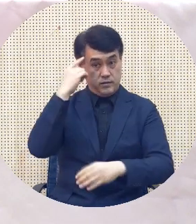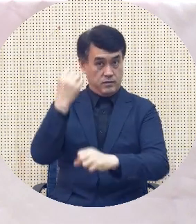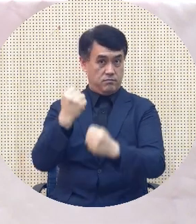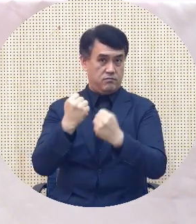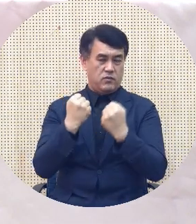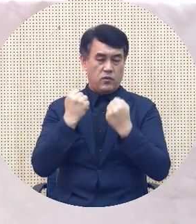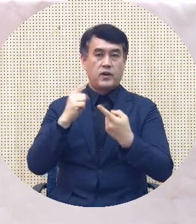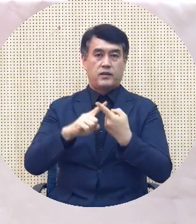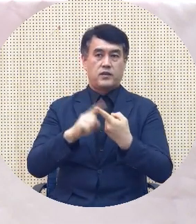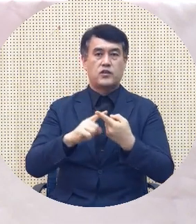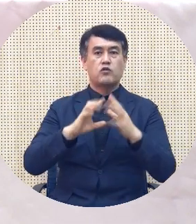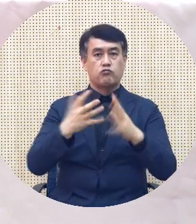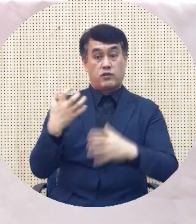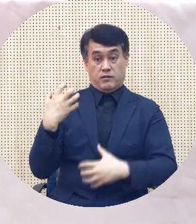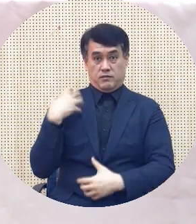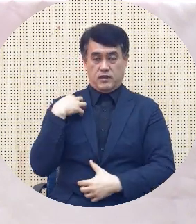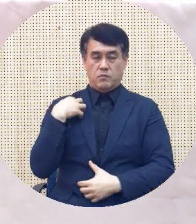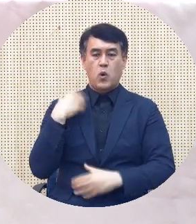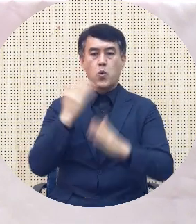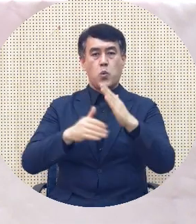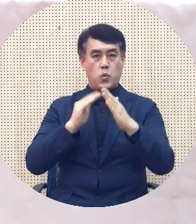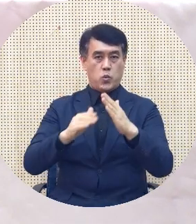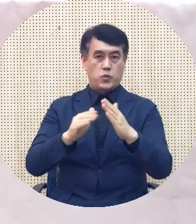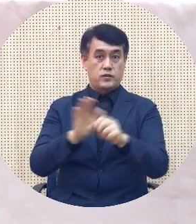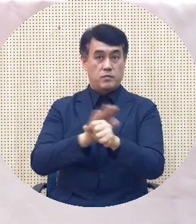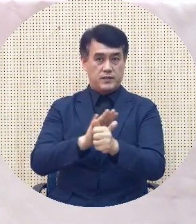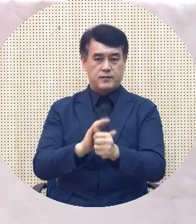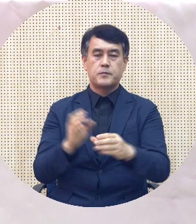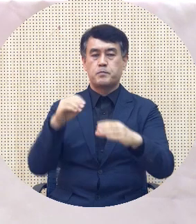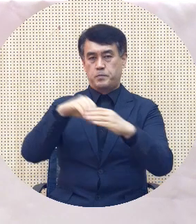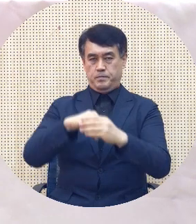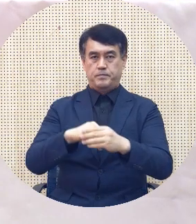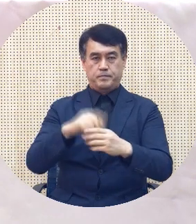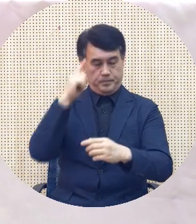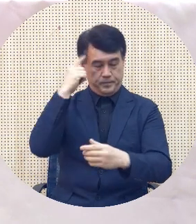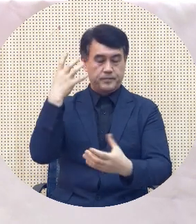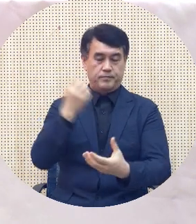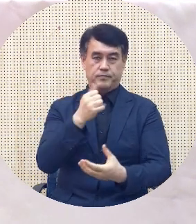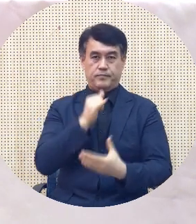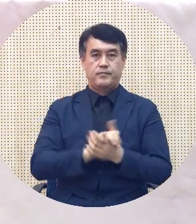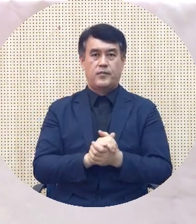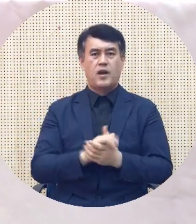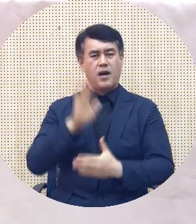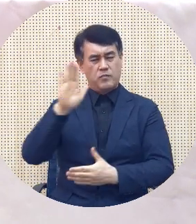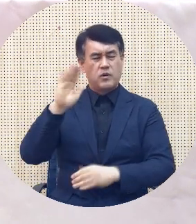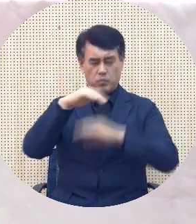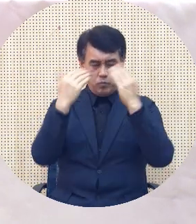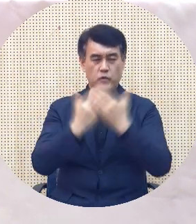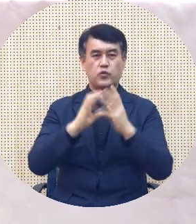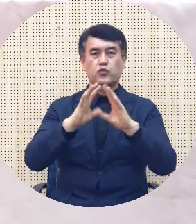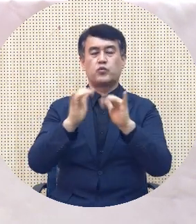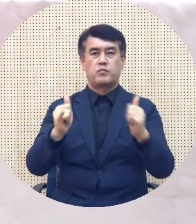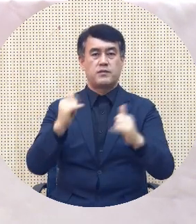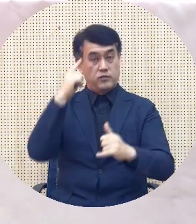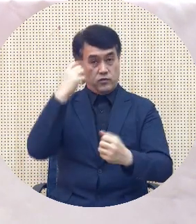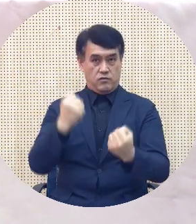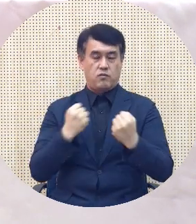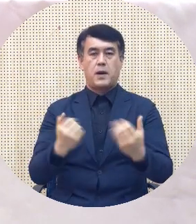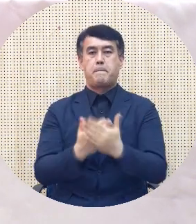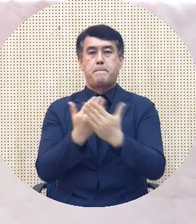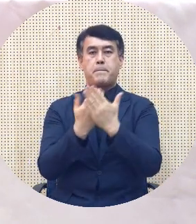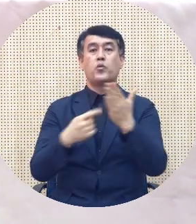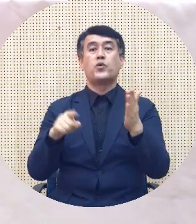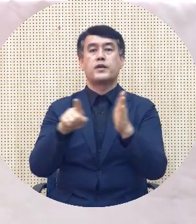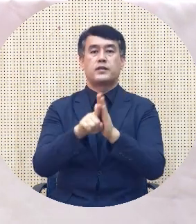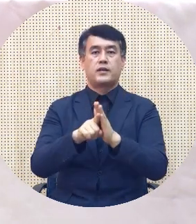책임과 공공성을 강화하겠다는 정부의 굳은 의지가 담겨져 있습니다. 앞으로 전 국민의 정신건강을 더욱 증진시키기